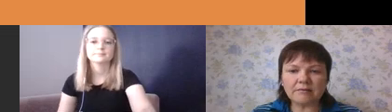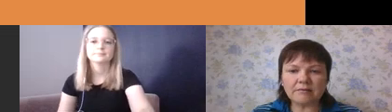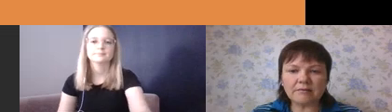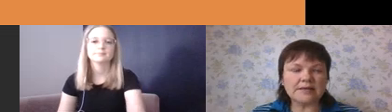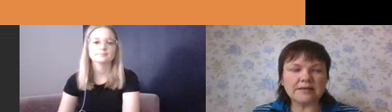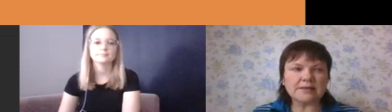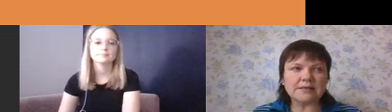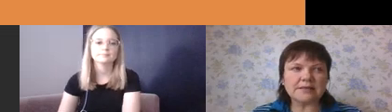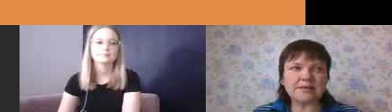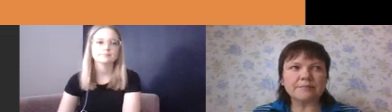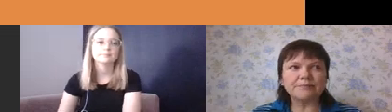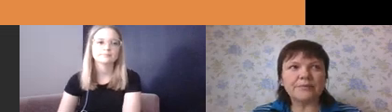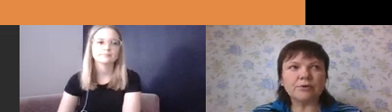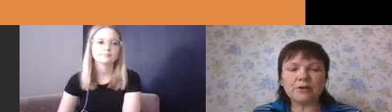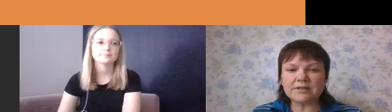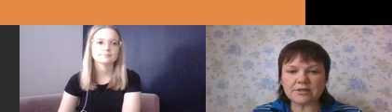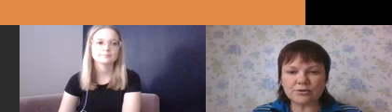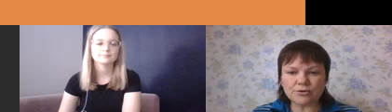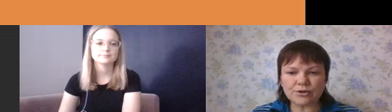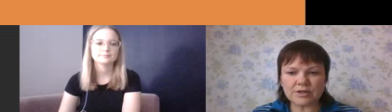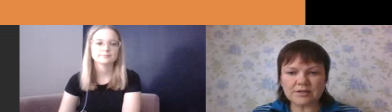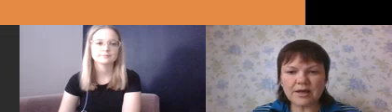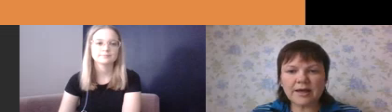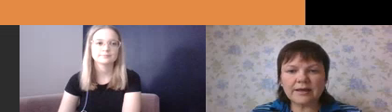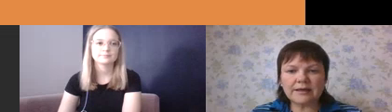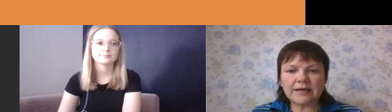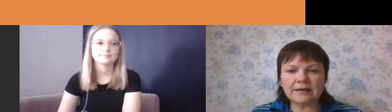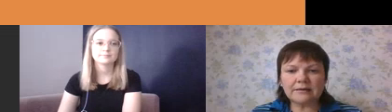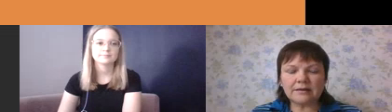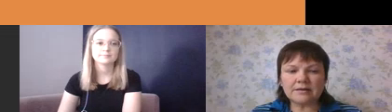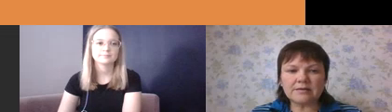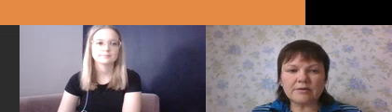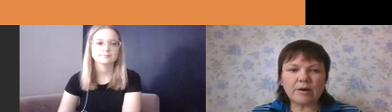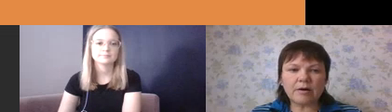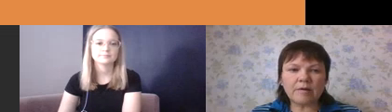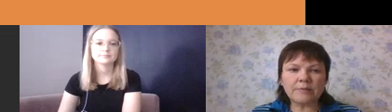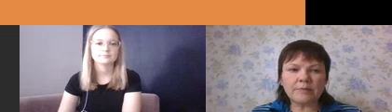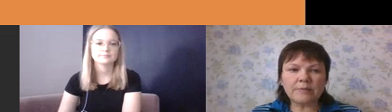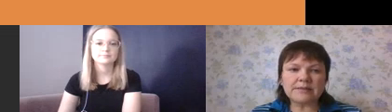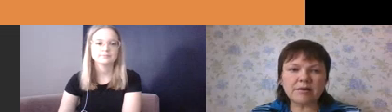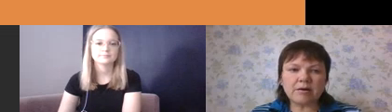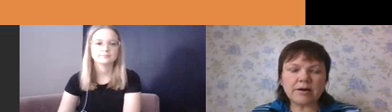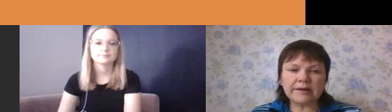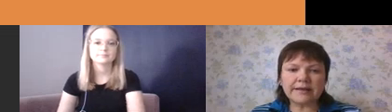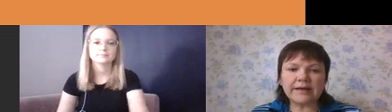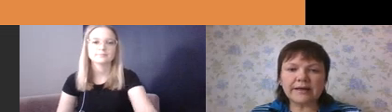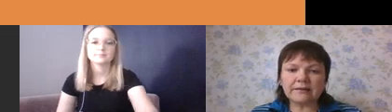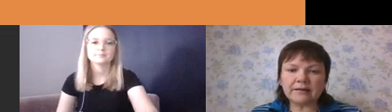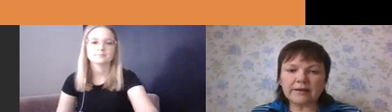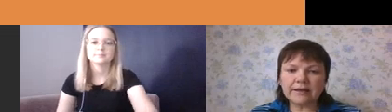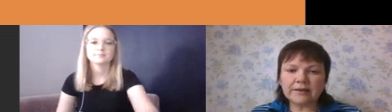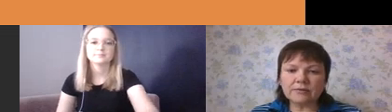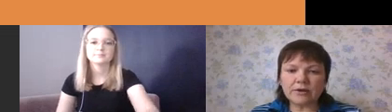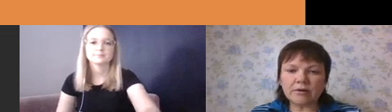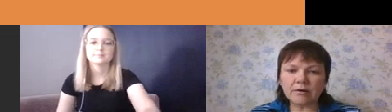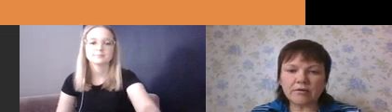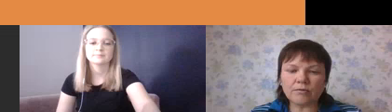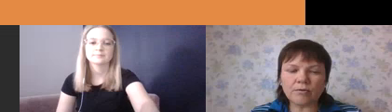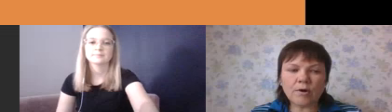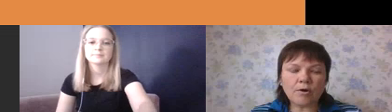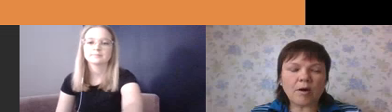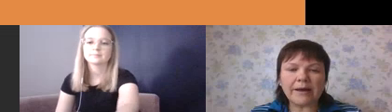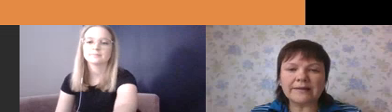kõrval sellistest üldistest oskustest, nii et sa võibolla ei saa nii kergelt